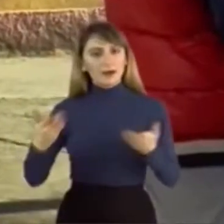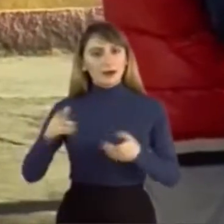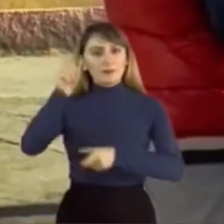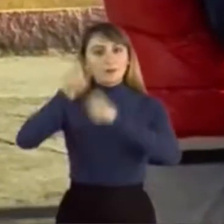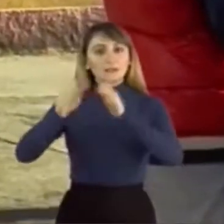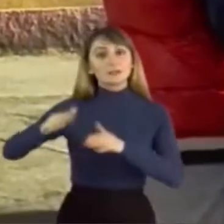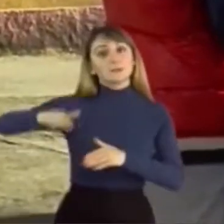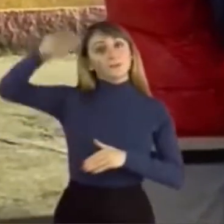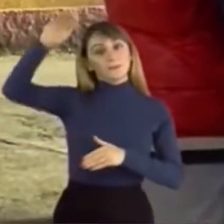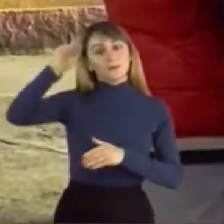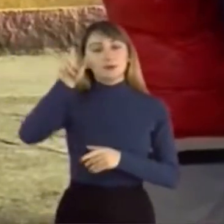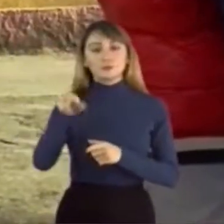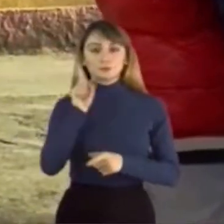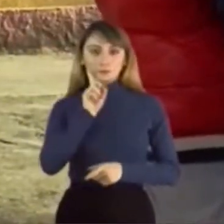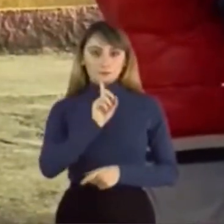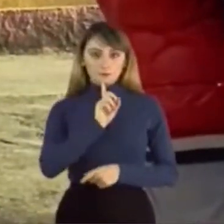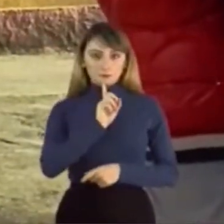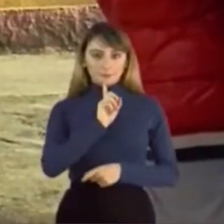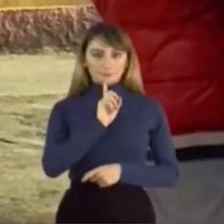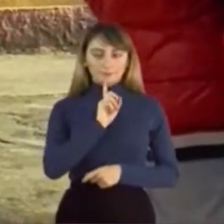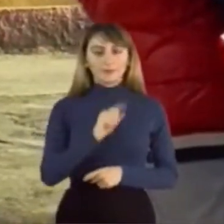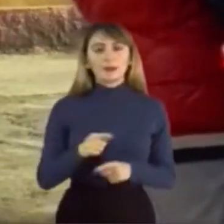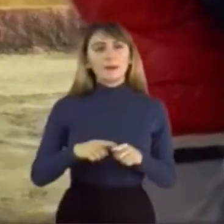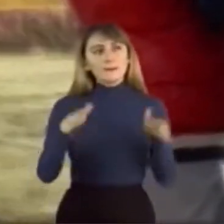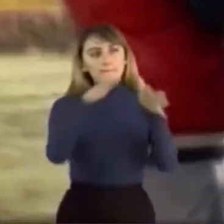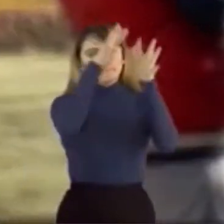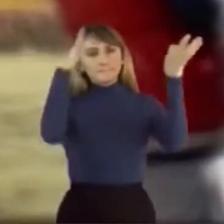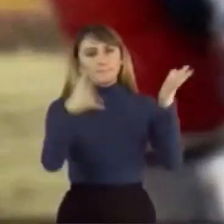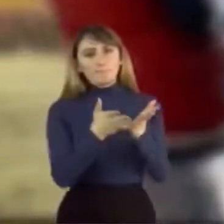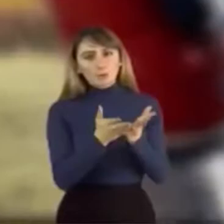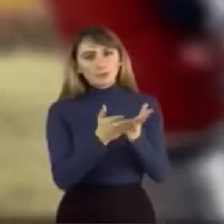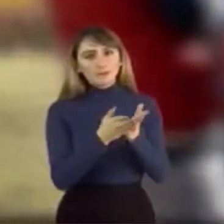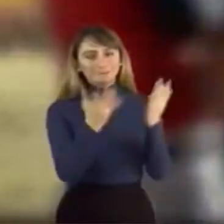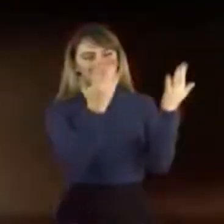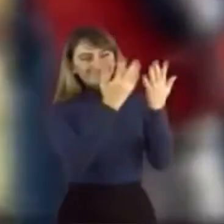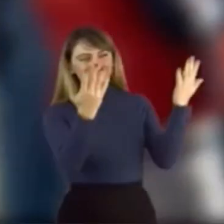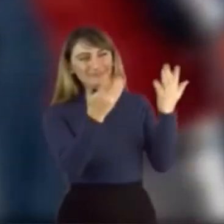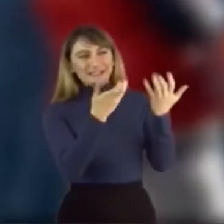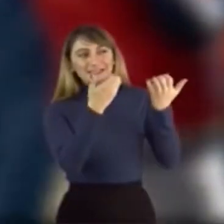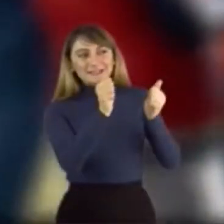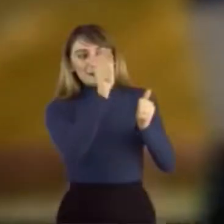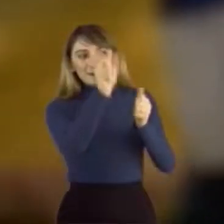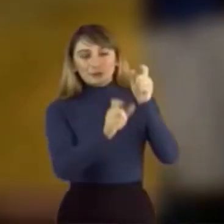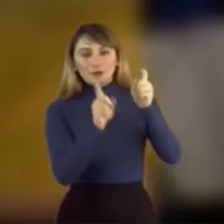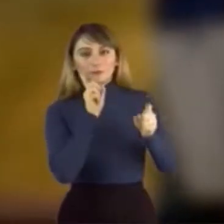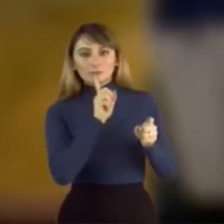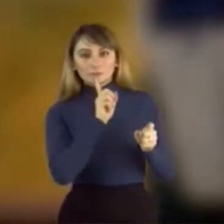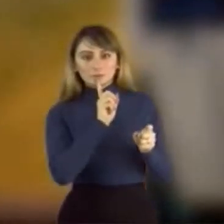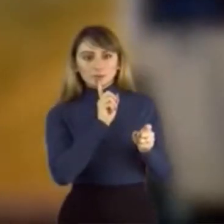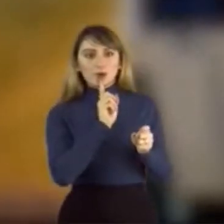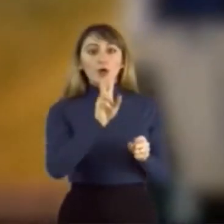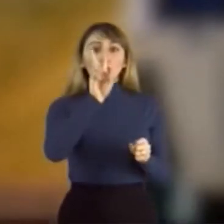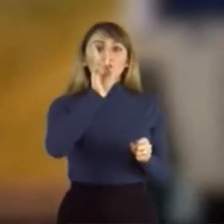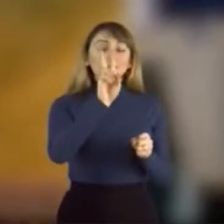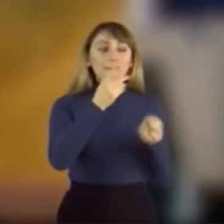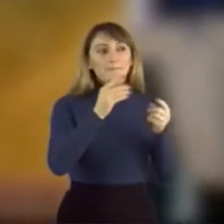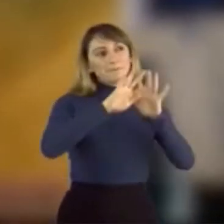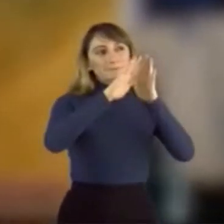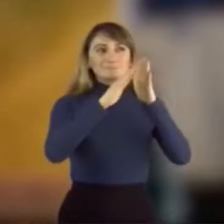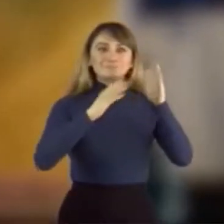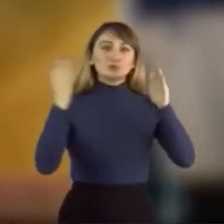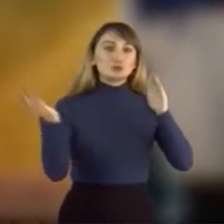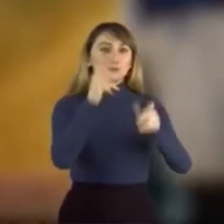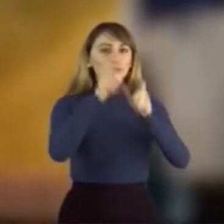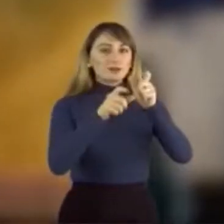Sipas statistikave botërore, shumica e njerëzve që nuk dëgjojnë nuk marrin shkollim. Rreth 80% e 70 milion njerëzve që